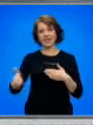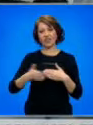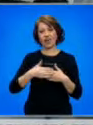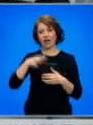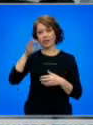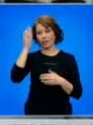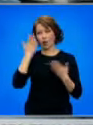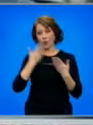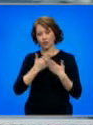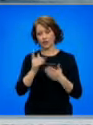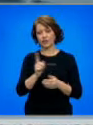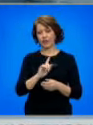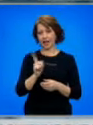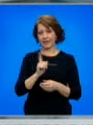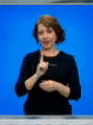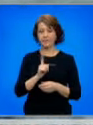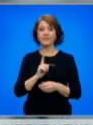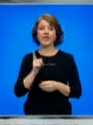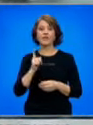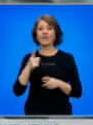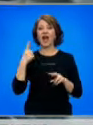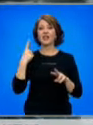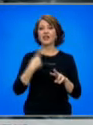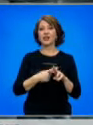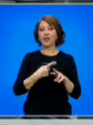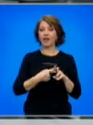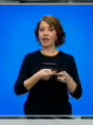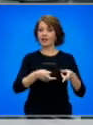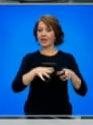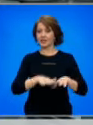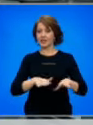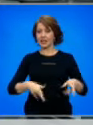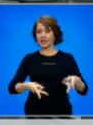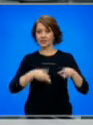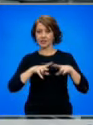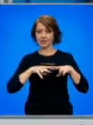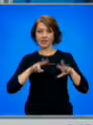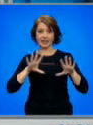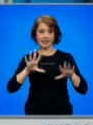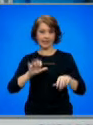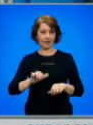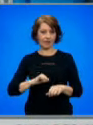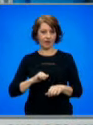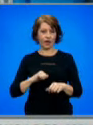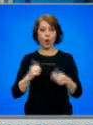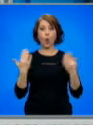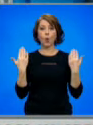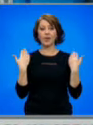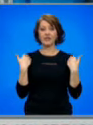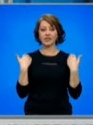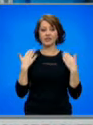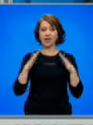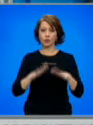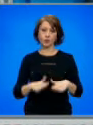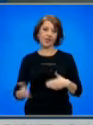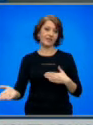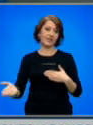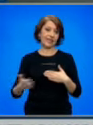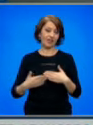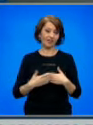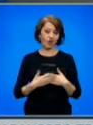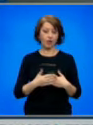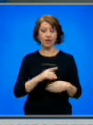национален локдаун учениците в Нидерландия ще се върнат на училище от 10 януари. Университетите обаче остават затворени